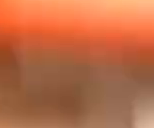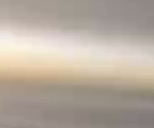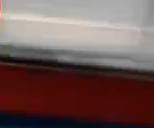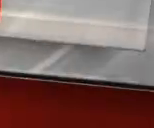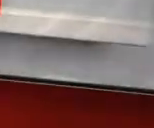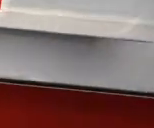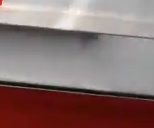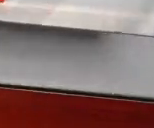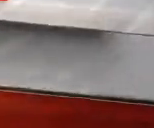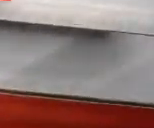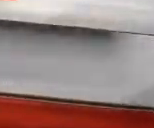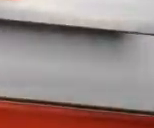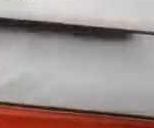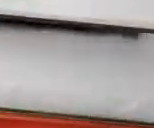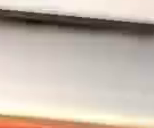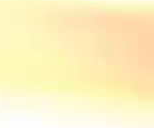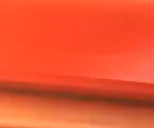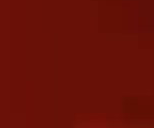Umali.